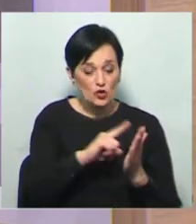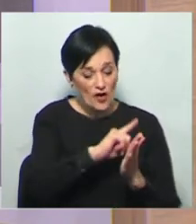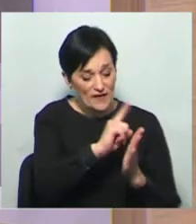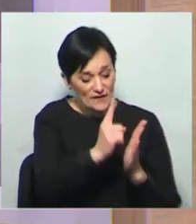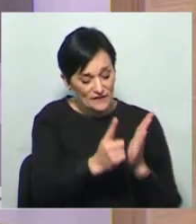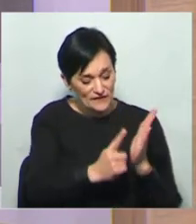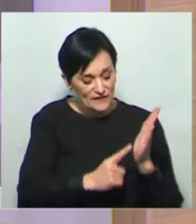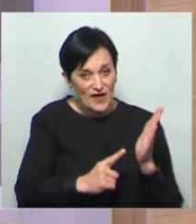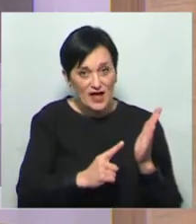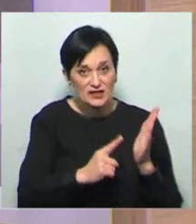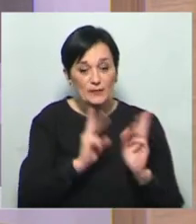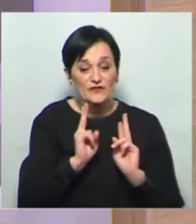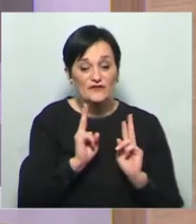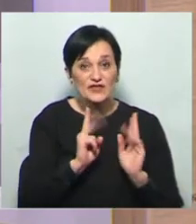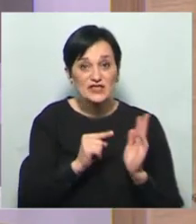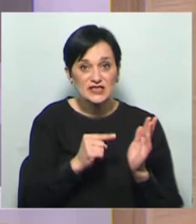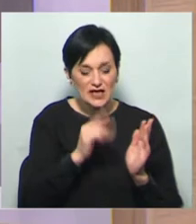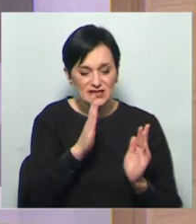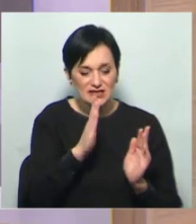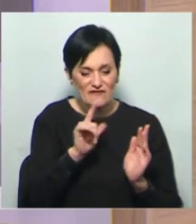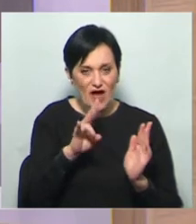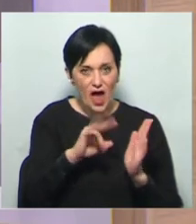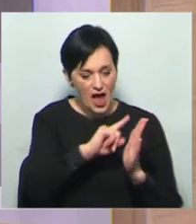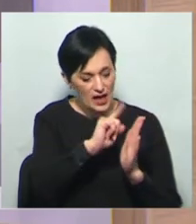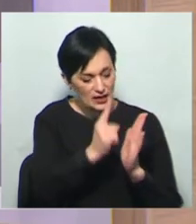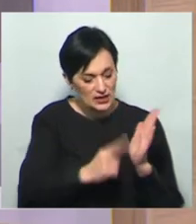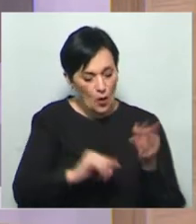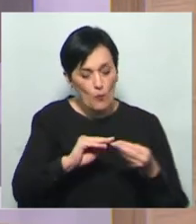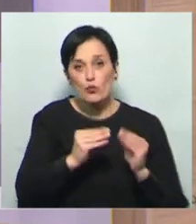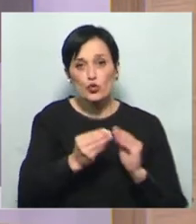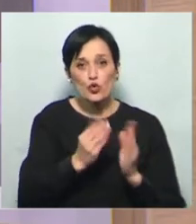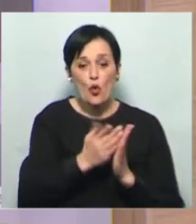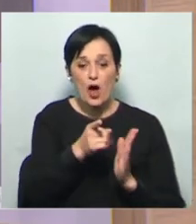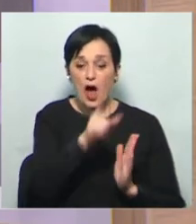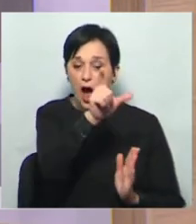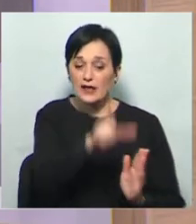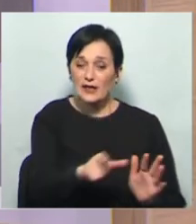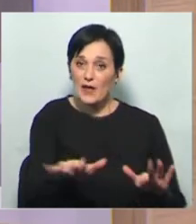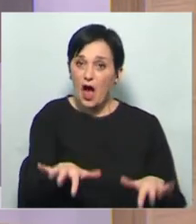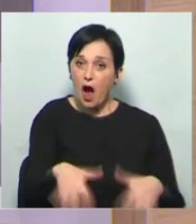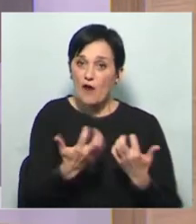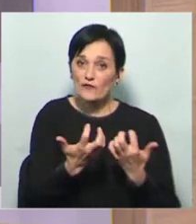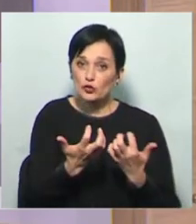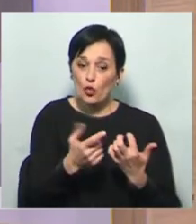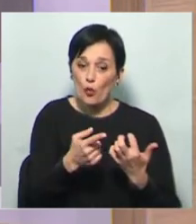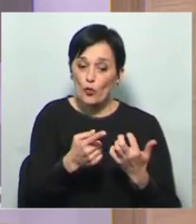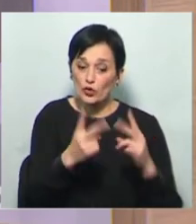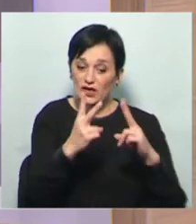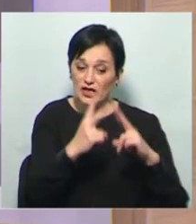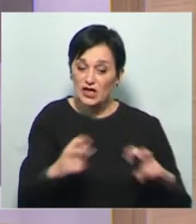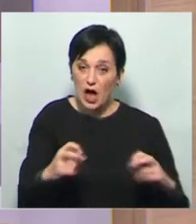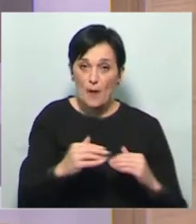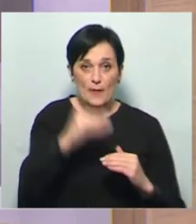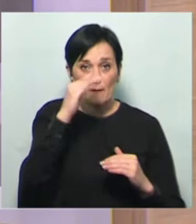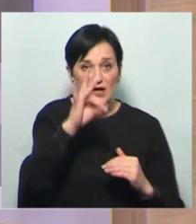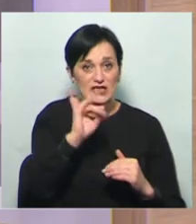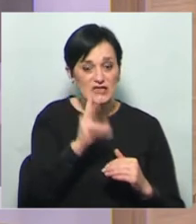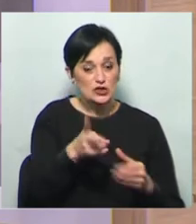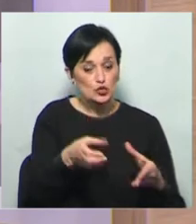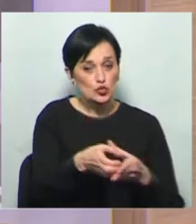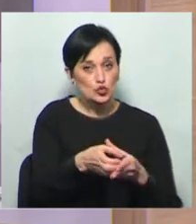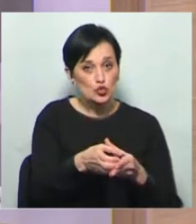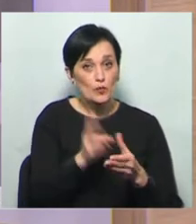დაავადებაზე, ვისაც ვენების პრობლემები აქვს, ეს ადამიანები ავტომატურად განიხილებიან მაღალი რისკის ჯგუფად,